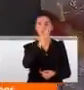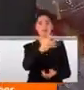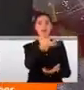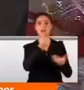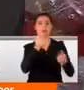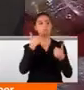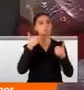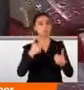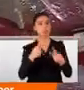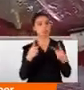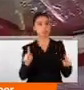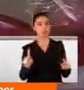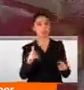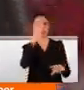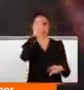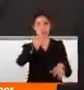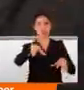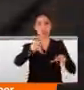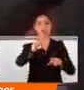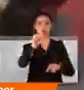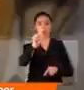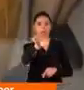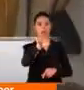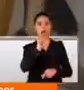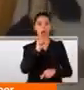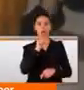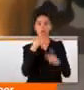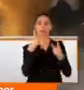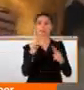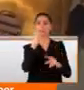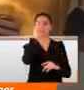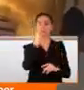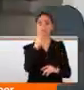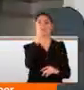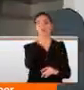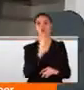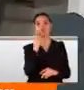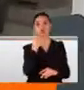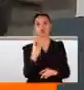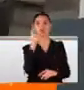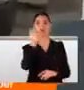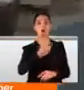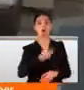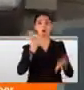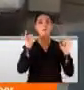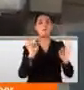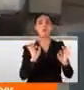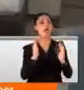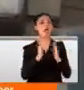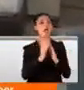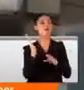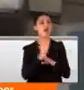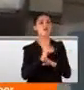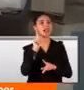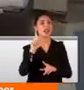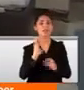ayırabiliyoruz yani biz bunu tek de verebiliyoruz. Sadece bu koltuğu ne kadara alırım tek başına? 1500 lira. Bir öğrencinin mutlaka evine alması gereken